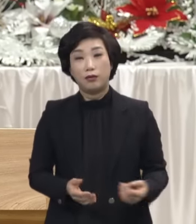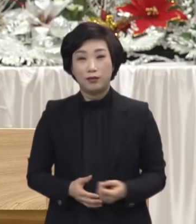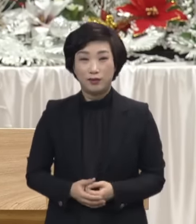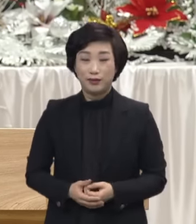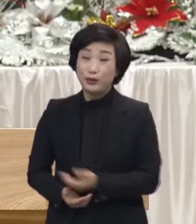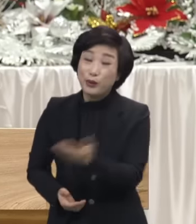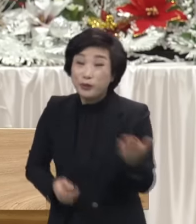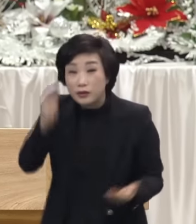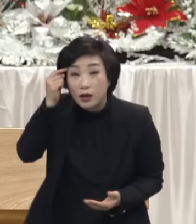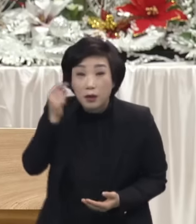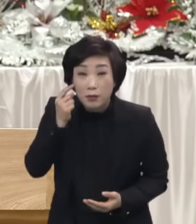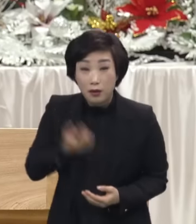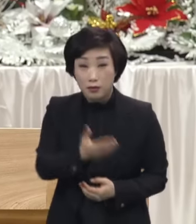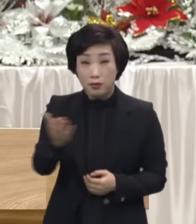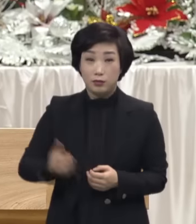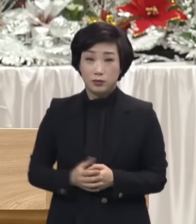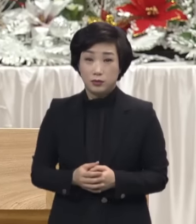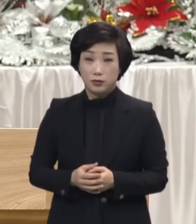우리 잘 들어.